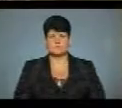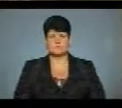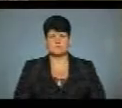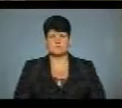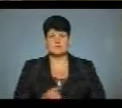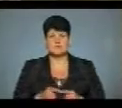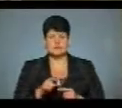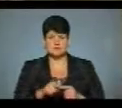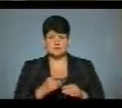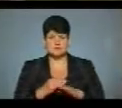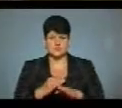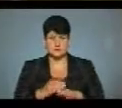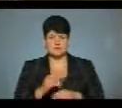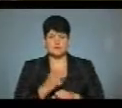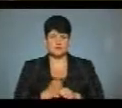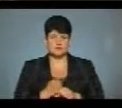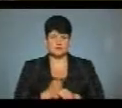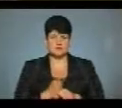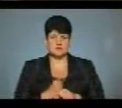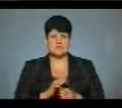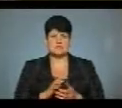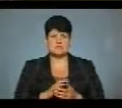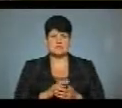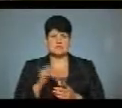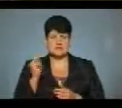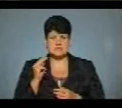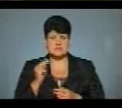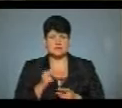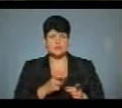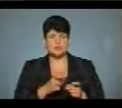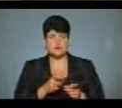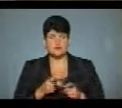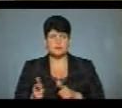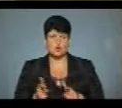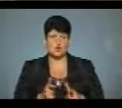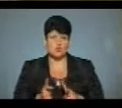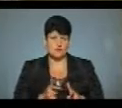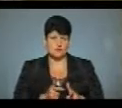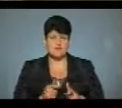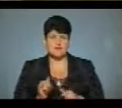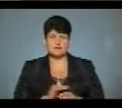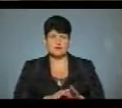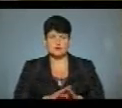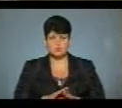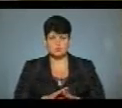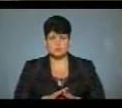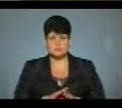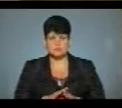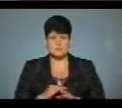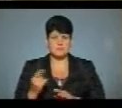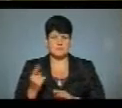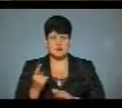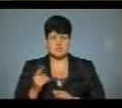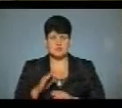На даному етапі відпрацьовуються заняття з вогневої підготовки і виконується перша